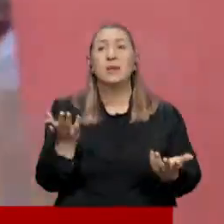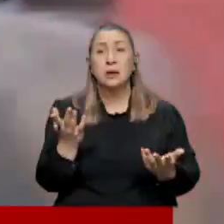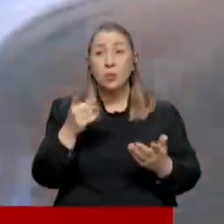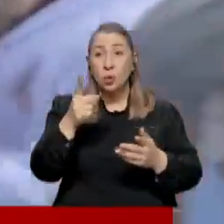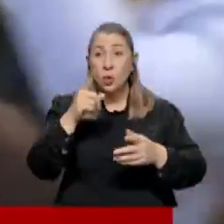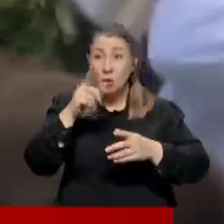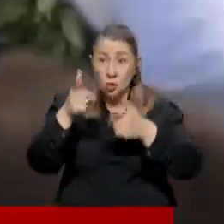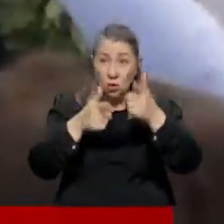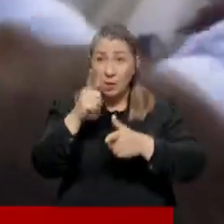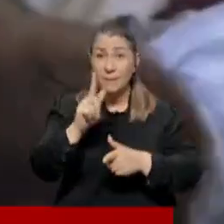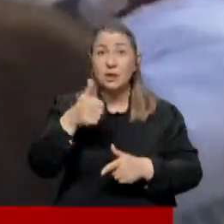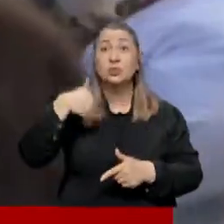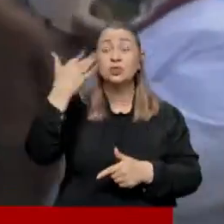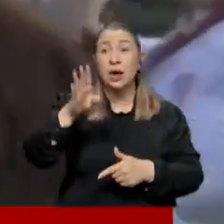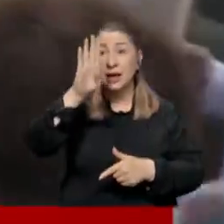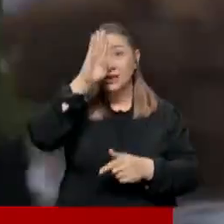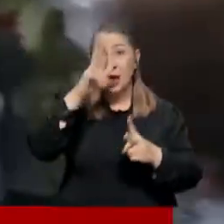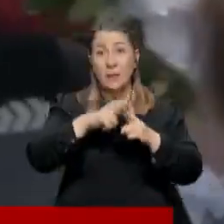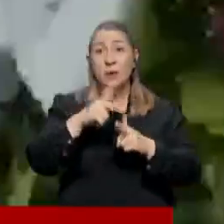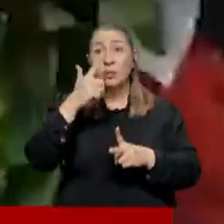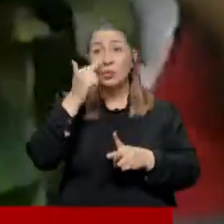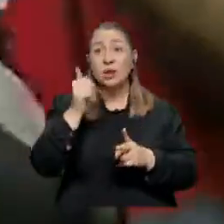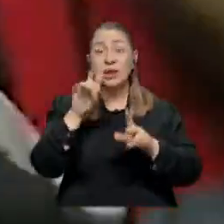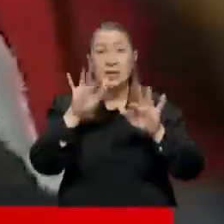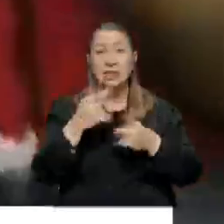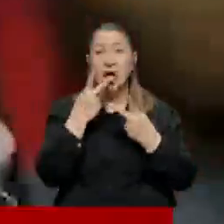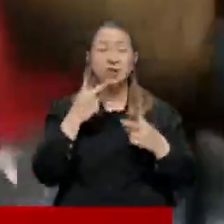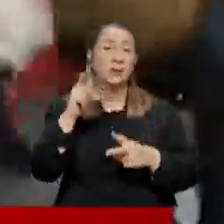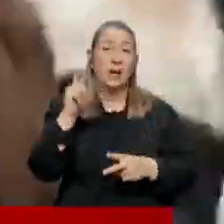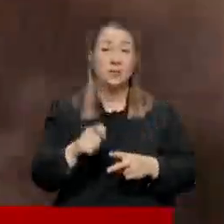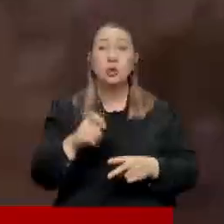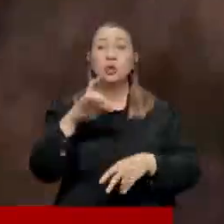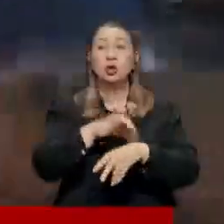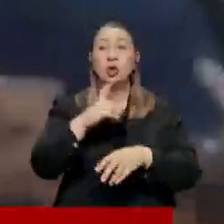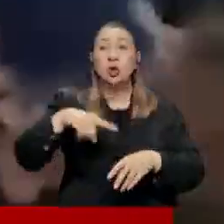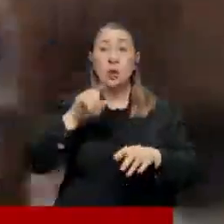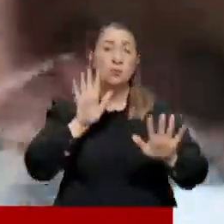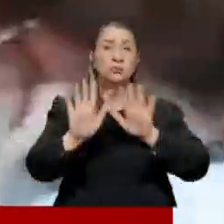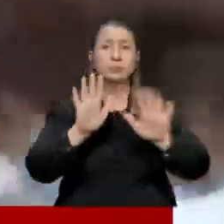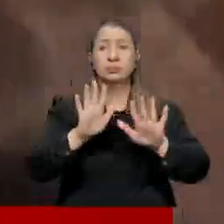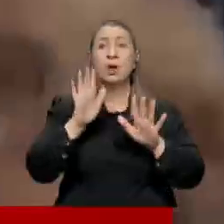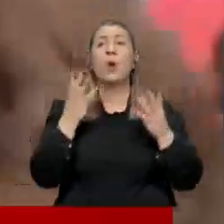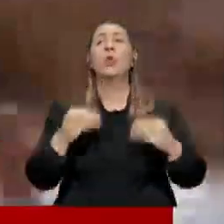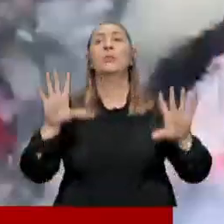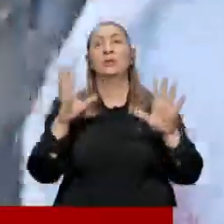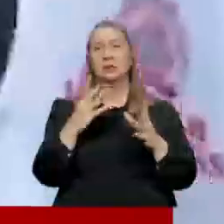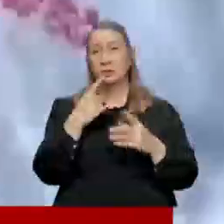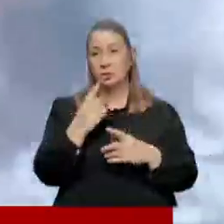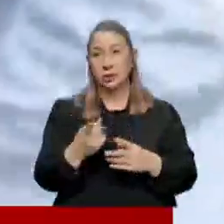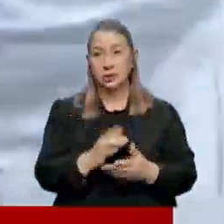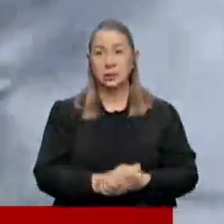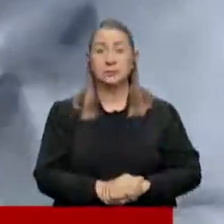Bu görüntülerden bir gün sonra İstanbul Emniyet Müdürlüğü yazılı açıklama yaptı. Doktorlara müdahalede bulunulmadığı belirtildi.